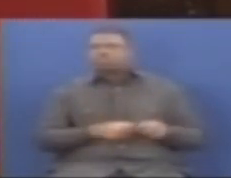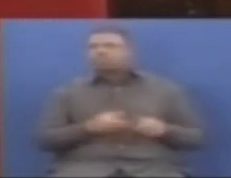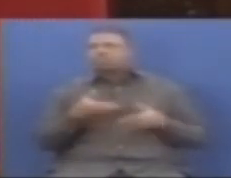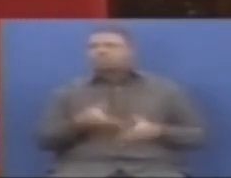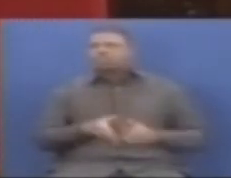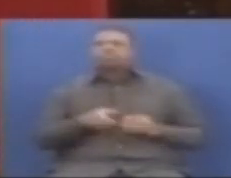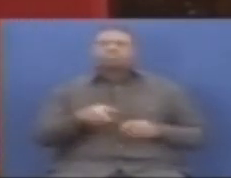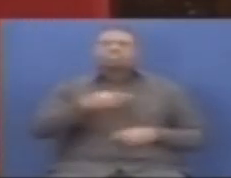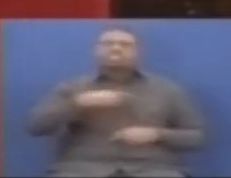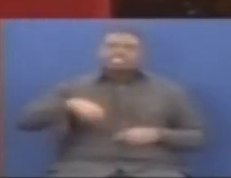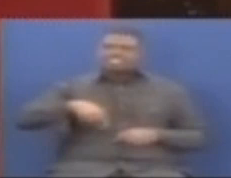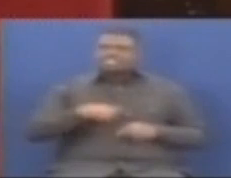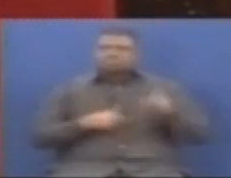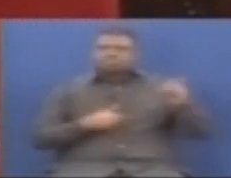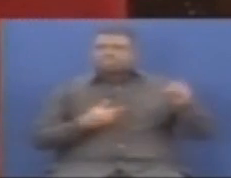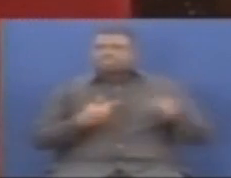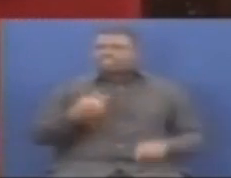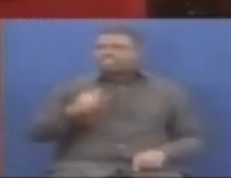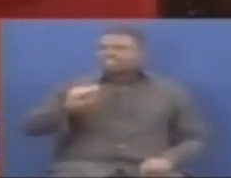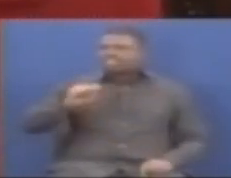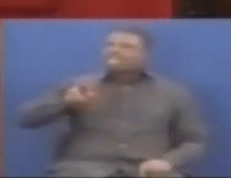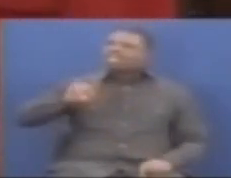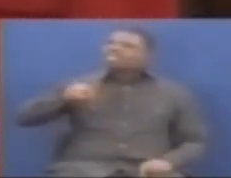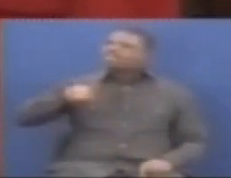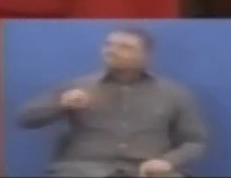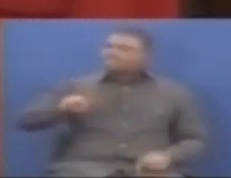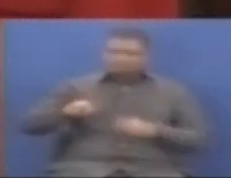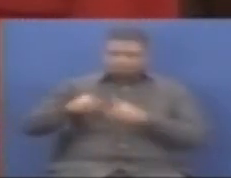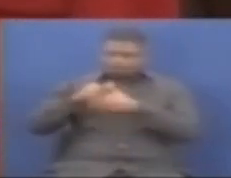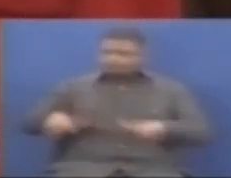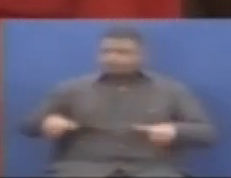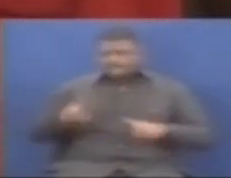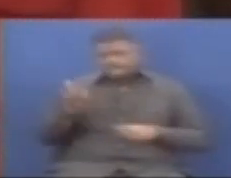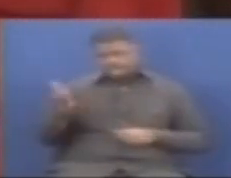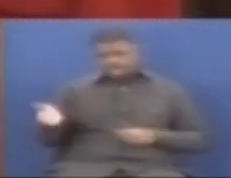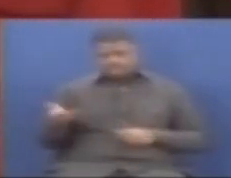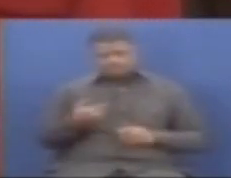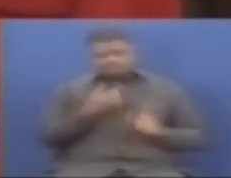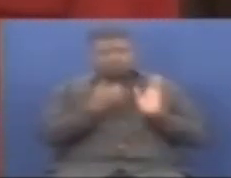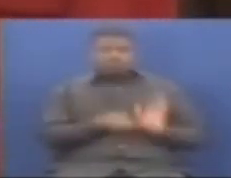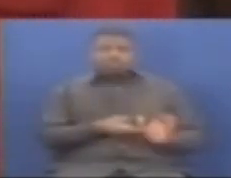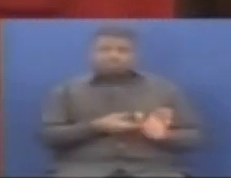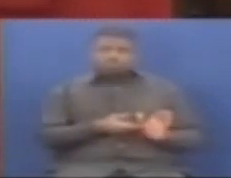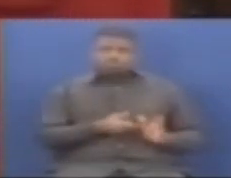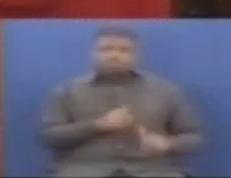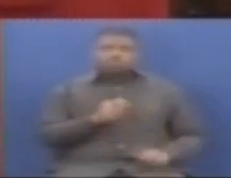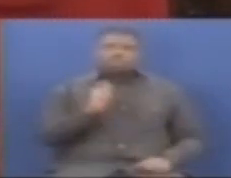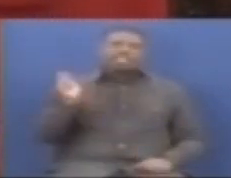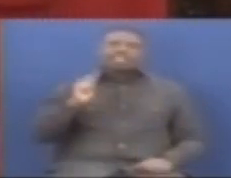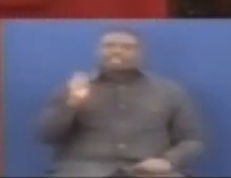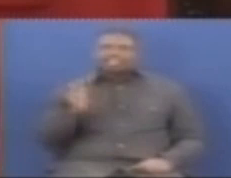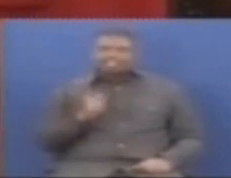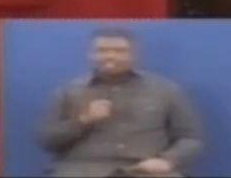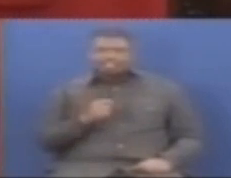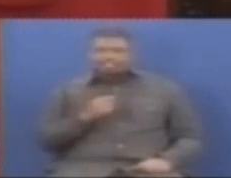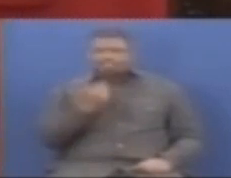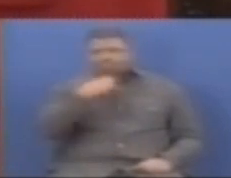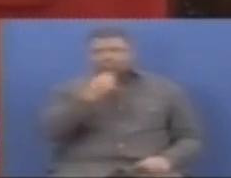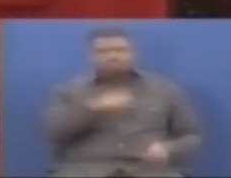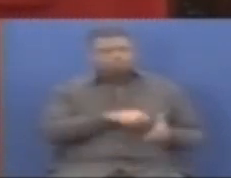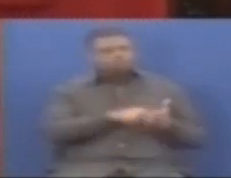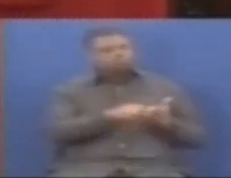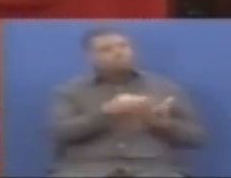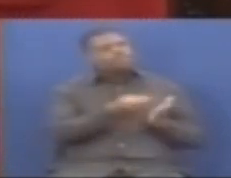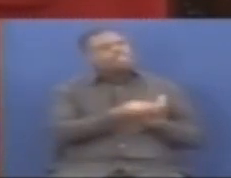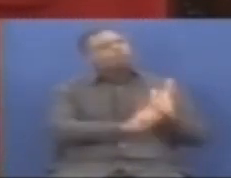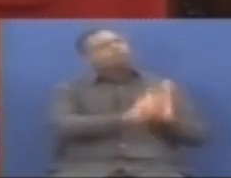kuzingatia mahitaji halisi ya wananchi wake kwa faida ya wananchi wake. Lakini niseme tu kwamba kwa